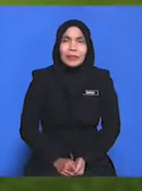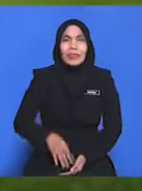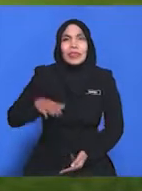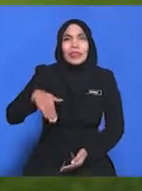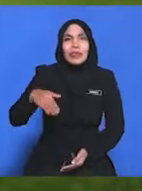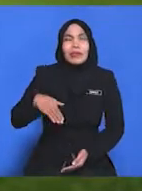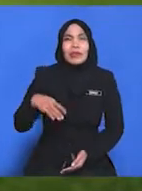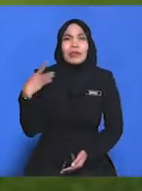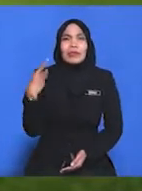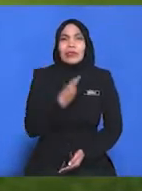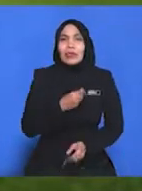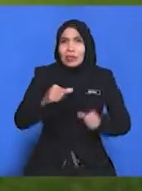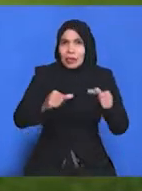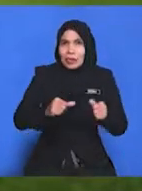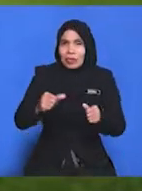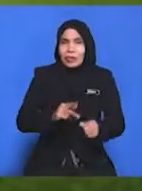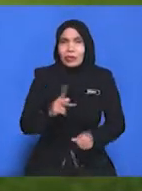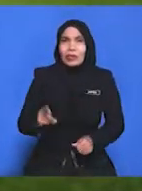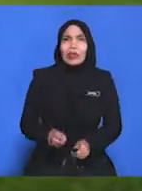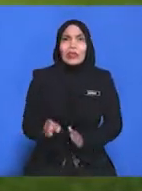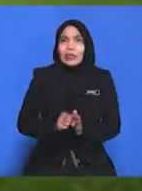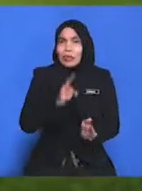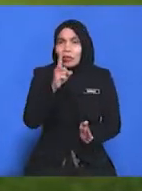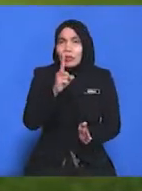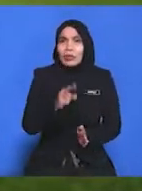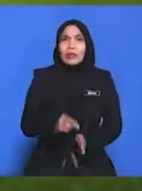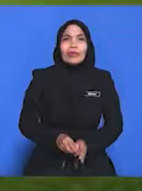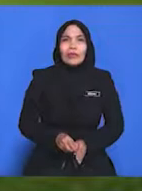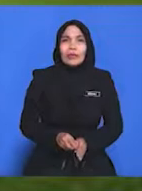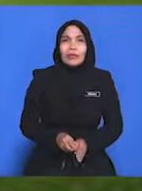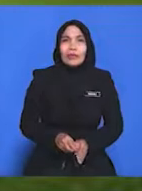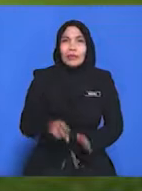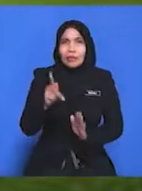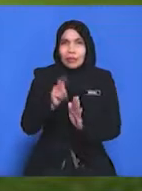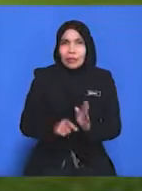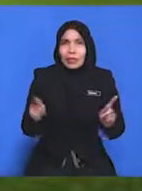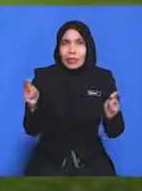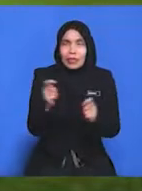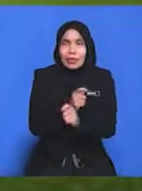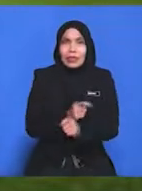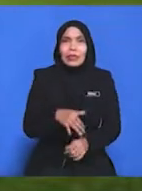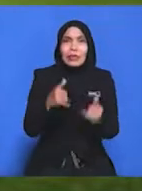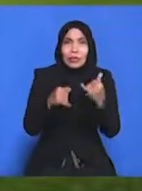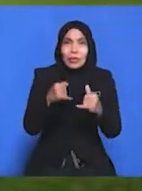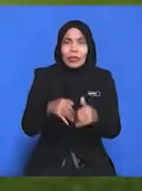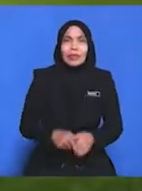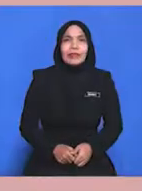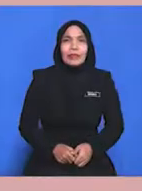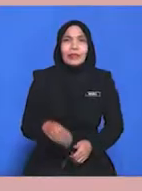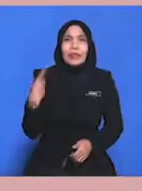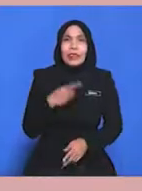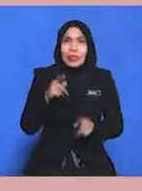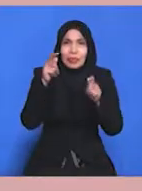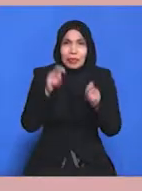Sebelum kita menganjurkan sesuatu kejohanan atau pertandingan sukan, kita perlu memastikan